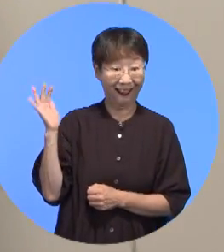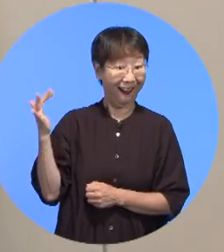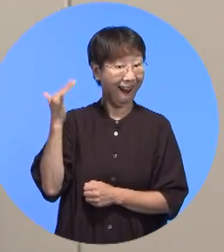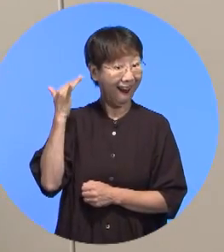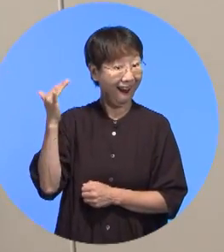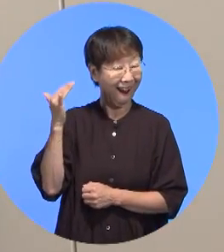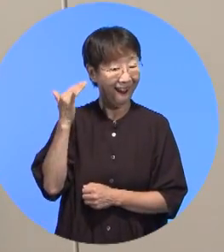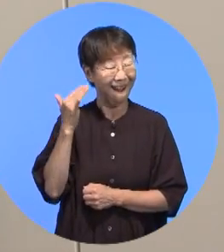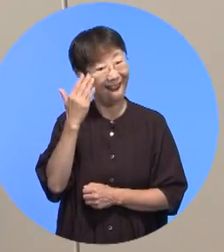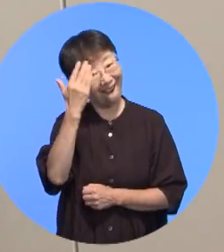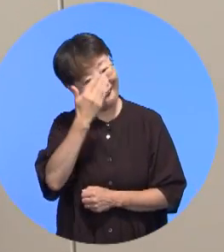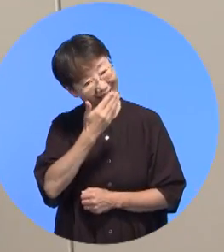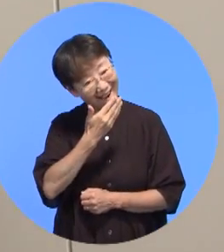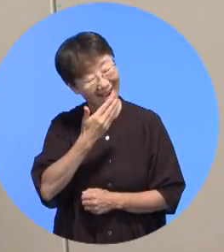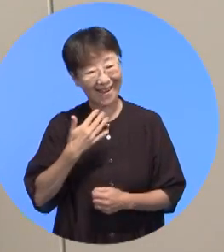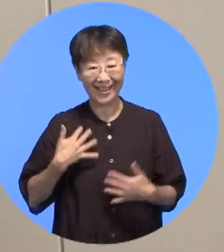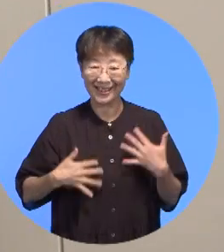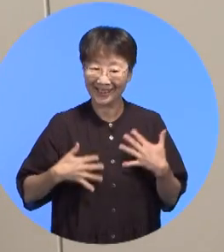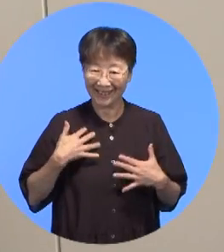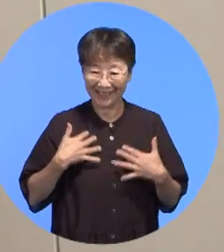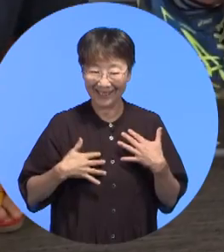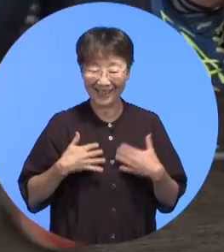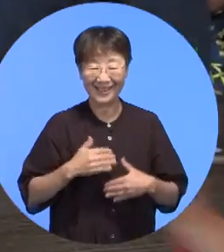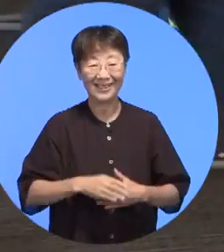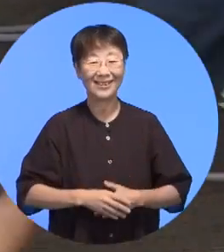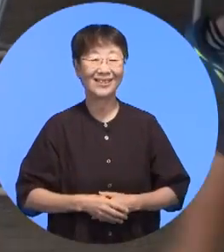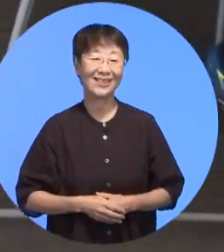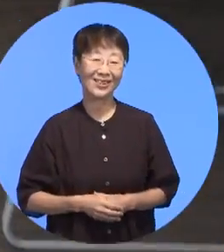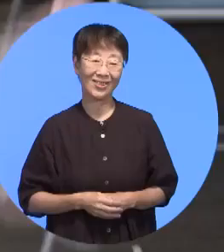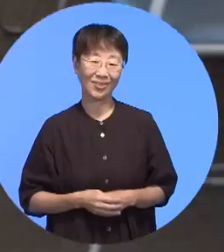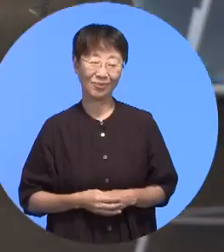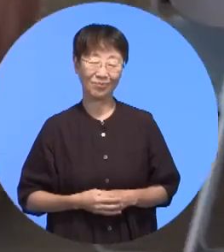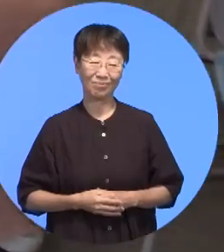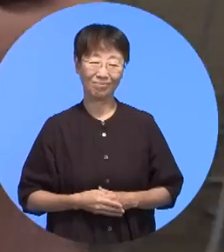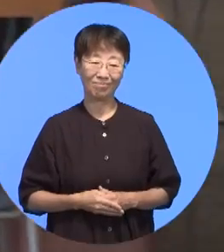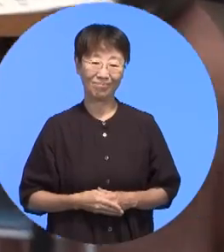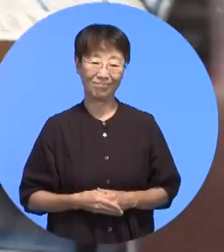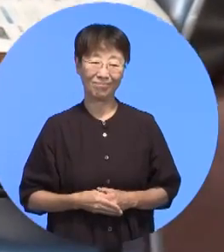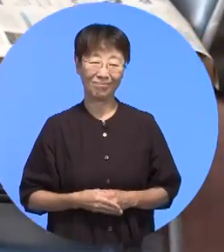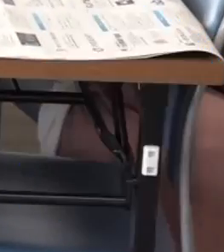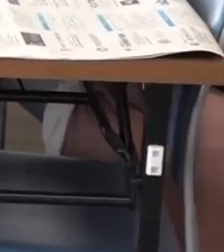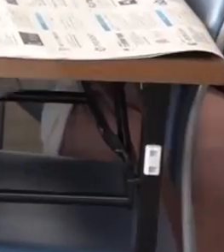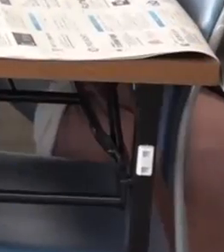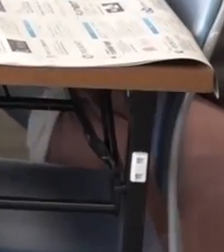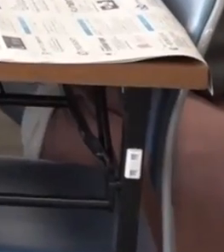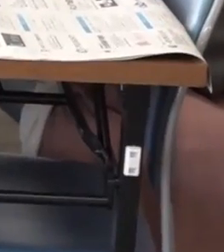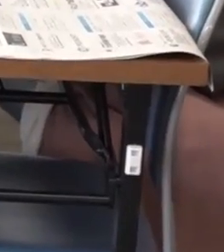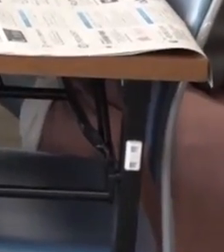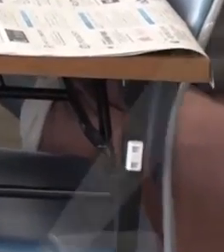振って音が鳴る飛行機の不思議と面白さを感じていました。